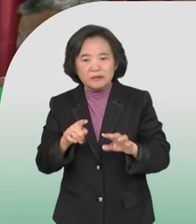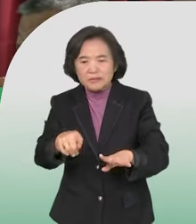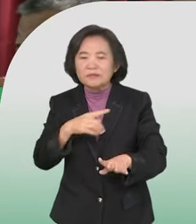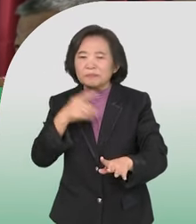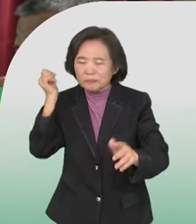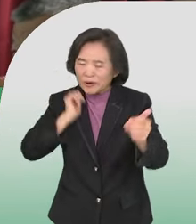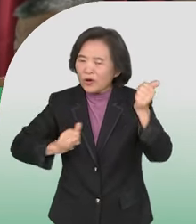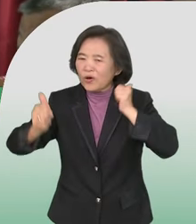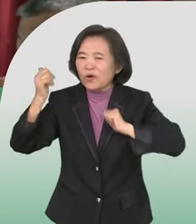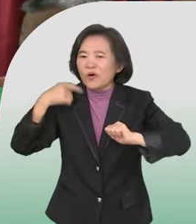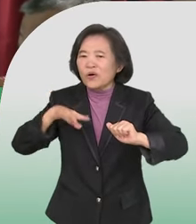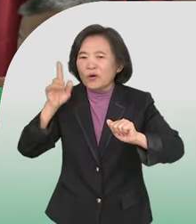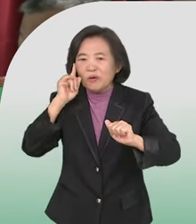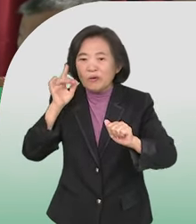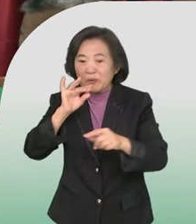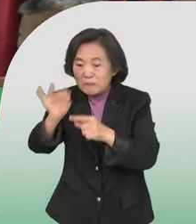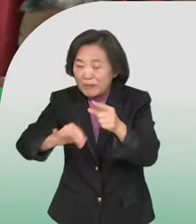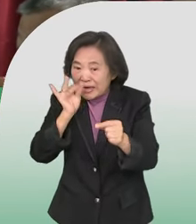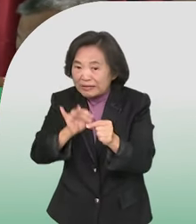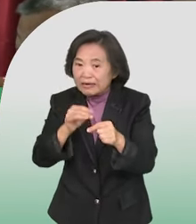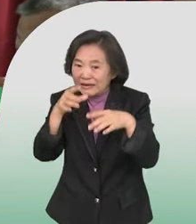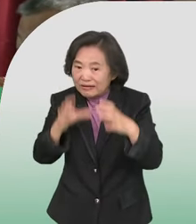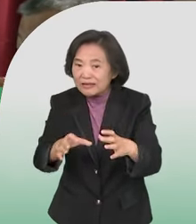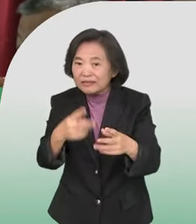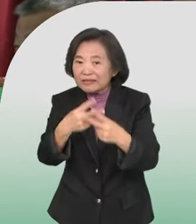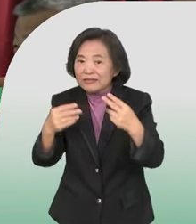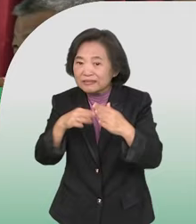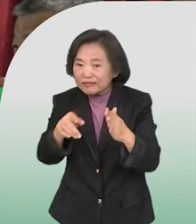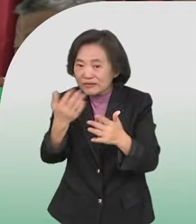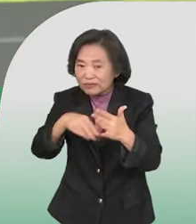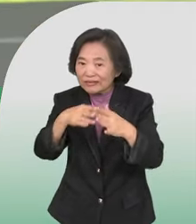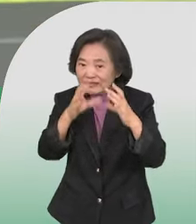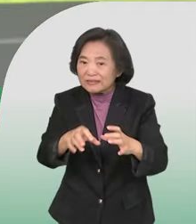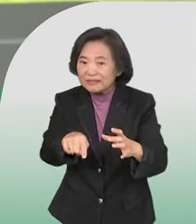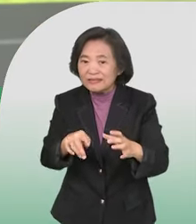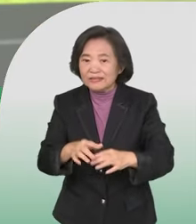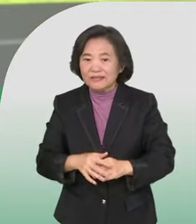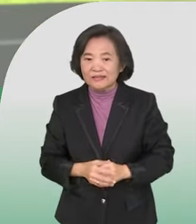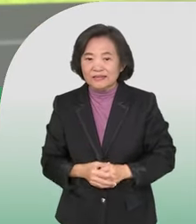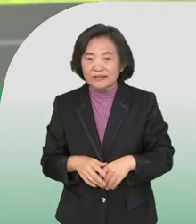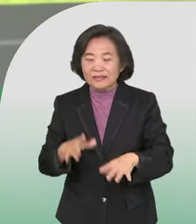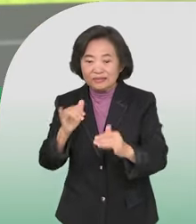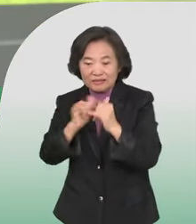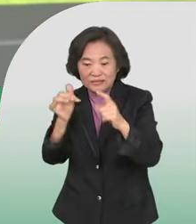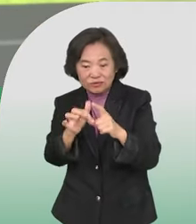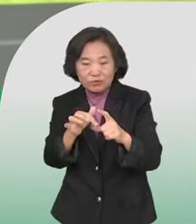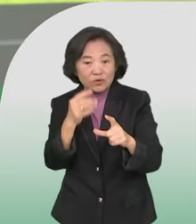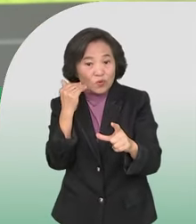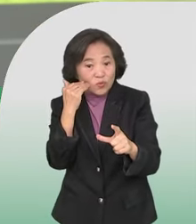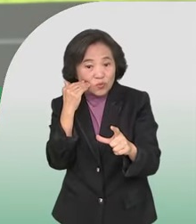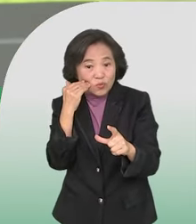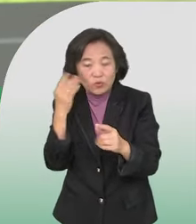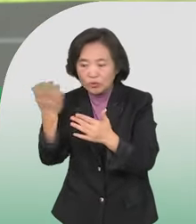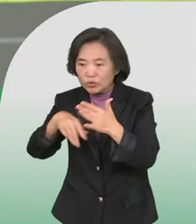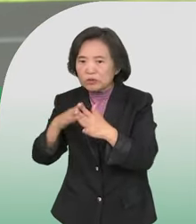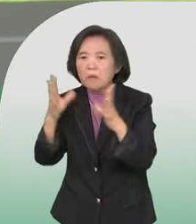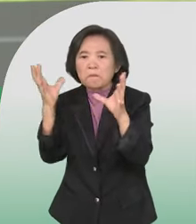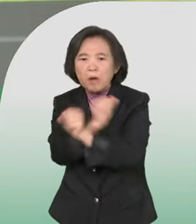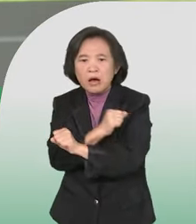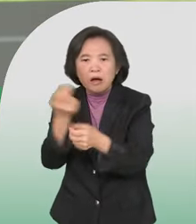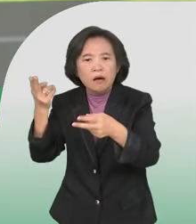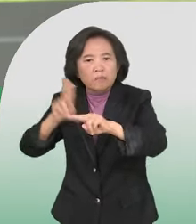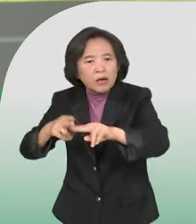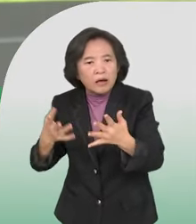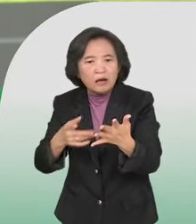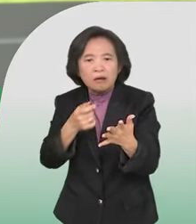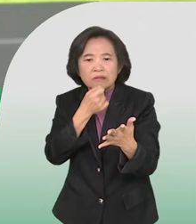忆，我们一个百年的客家的一个学校在这边哈。 伊个沙琪地位好高，很默契的呀吼，阿个